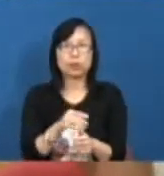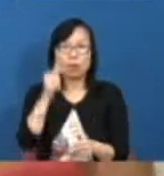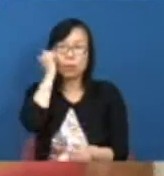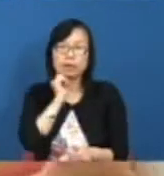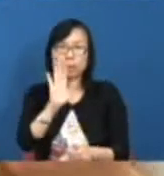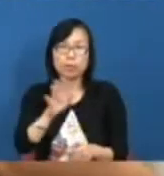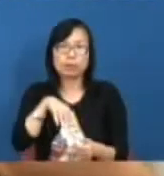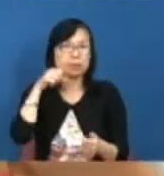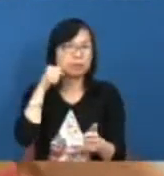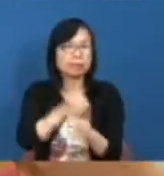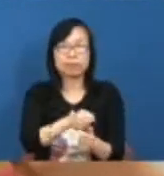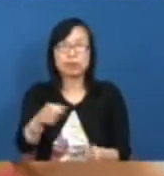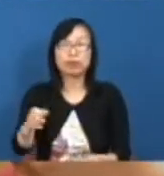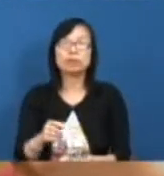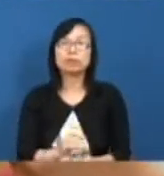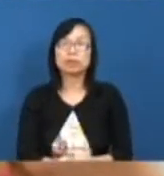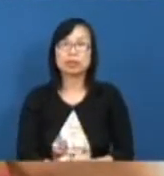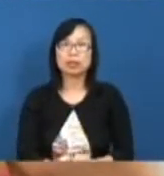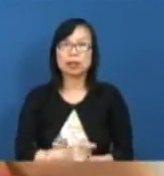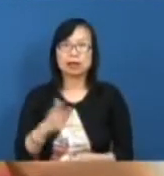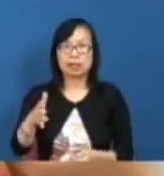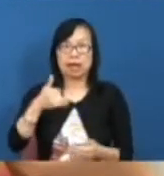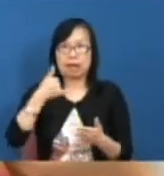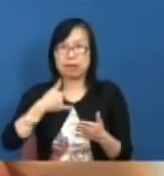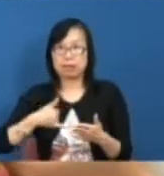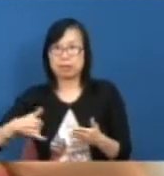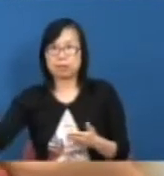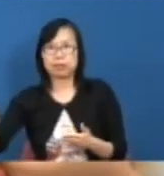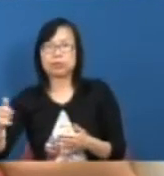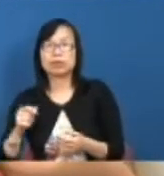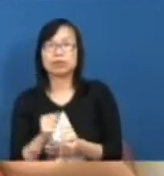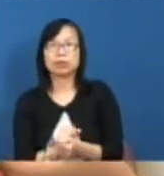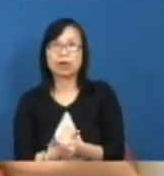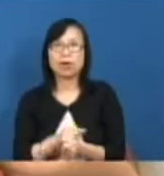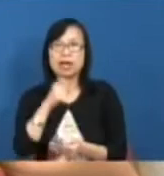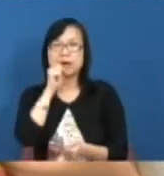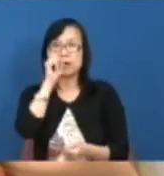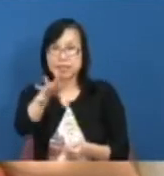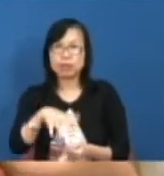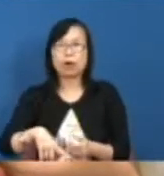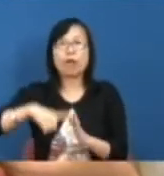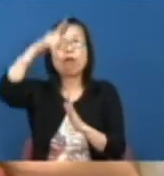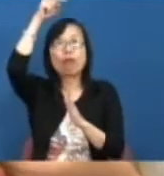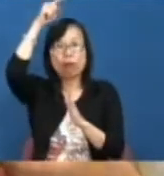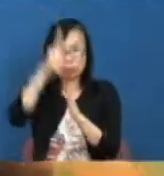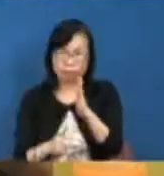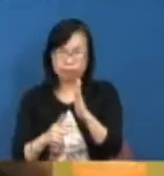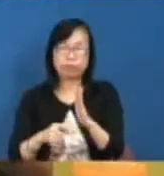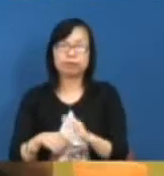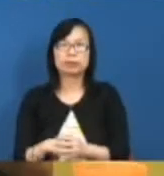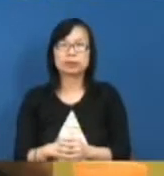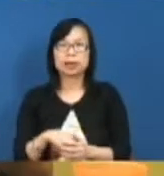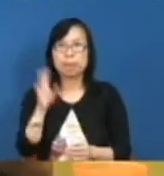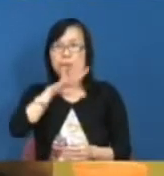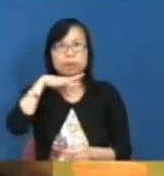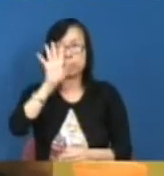去之後咧。就走咗去林瑞陽十尺附近咧，就嗌佢落台，我就話唔要呢個假諮